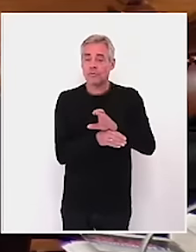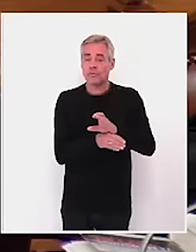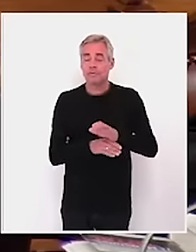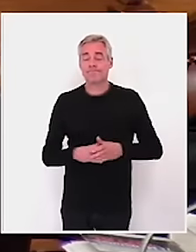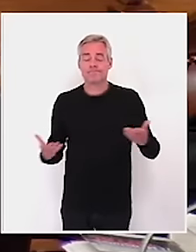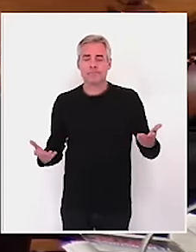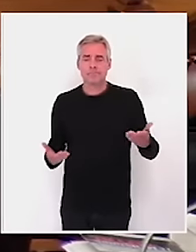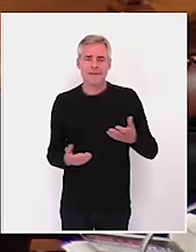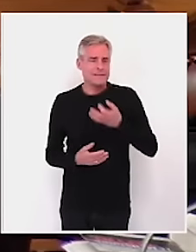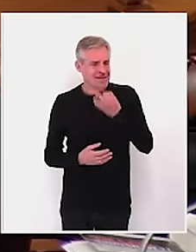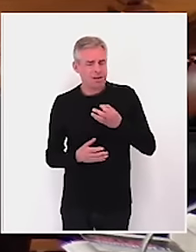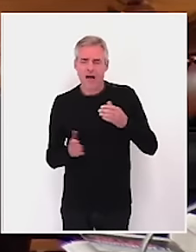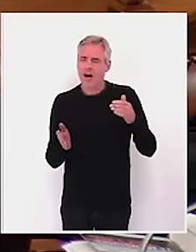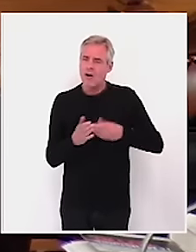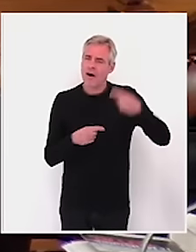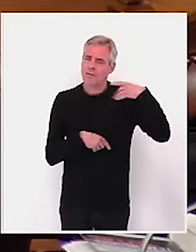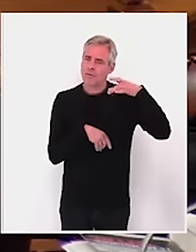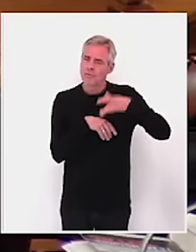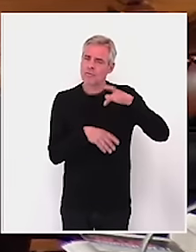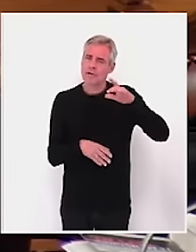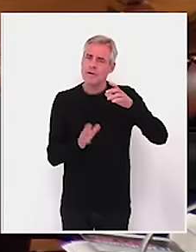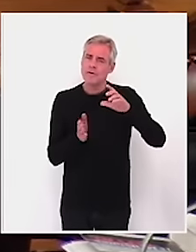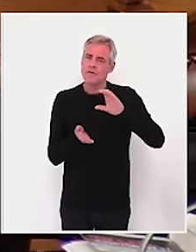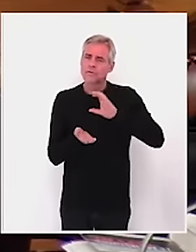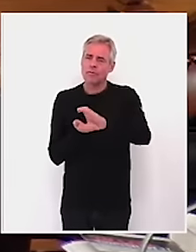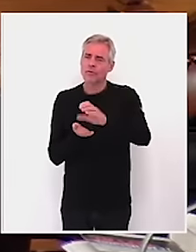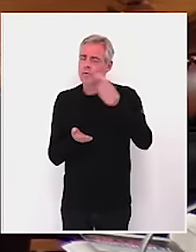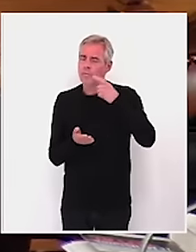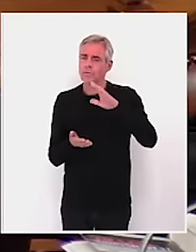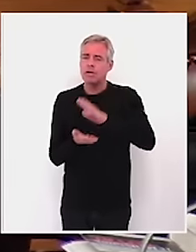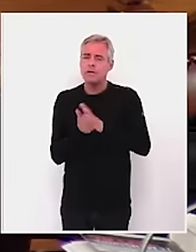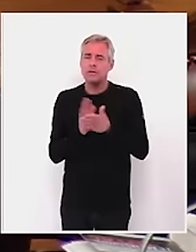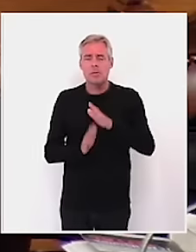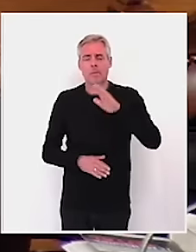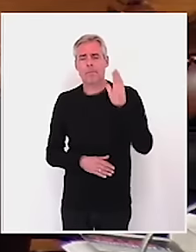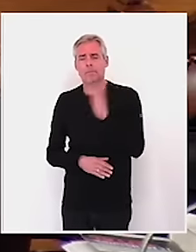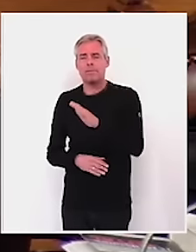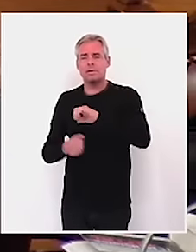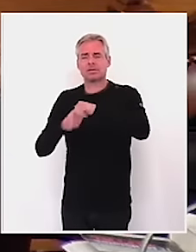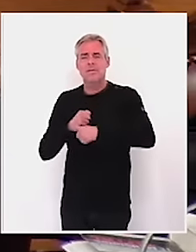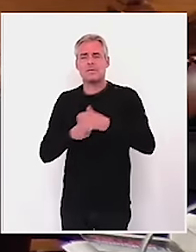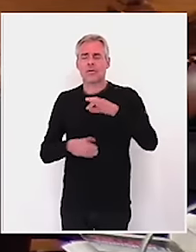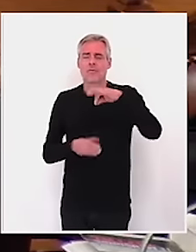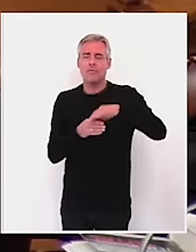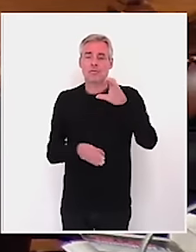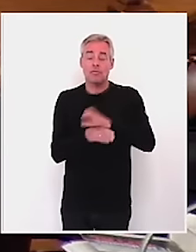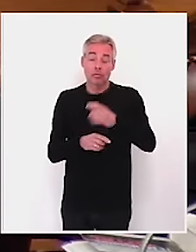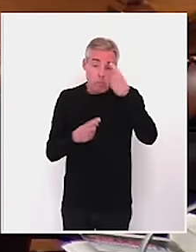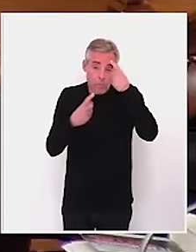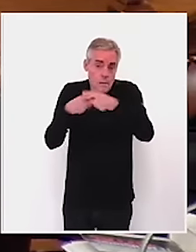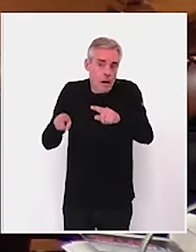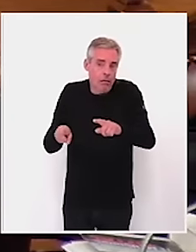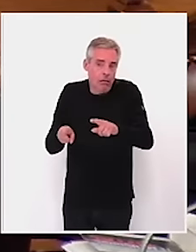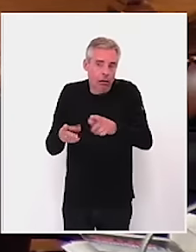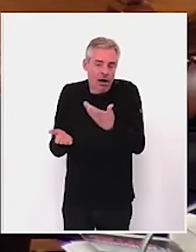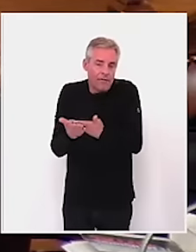On vote contre, mais je crois qu'on l'a déjà fait dès qu'il y avait des subventions pour des associations du type Invest in Bordeaux. On vote contre parce qu'on est en désaccord de fond,